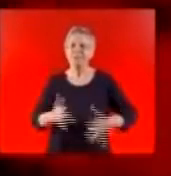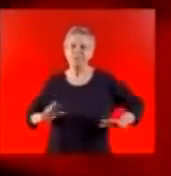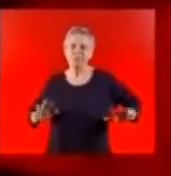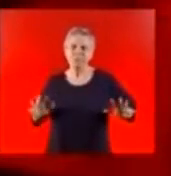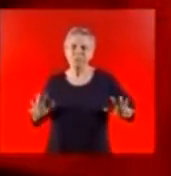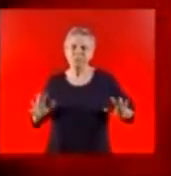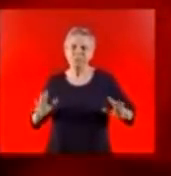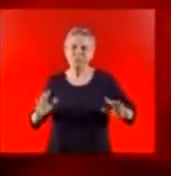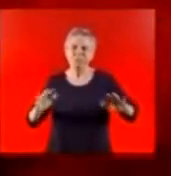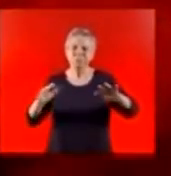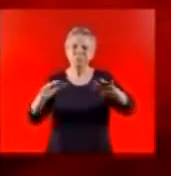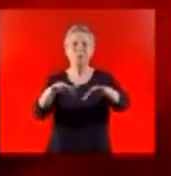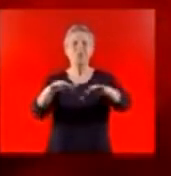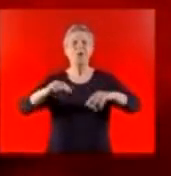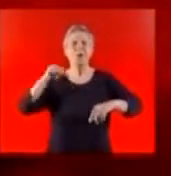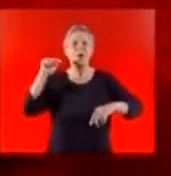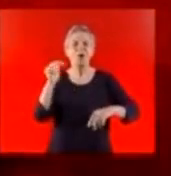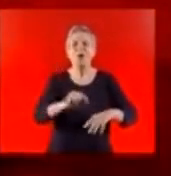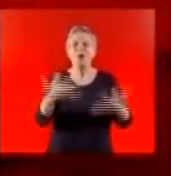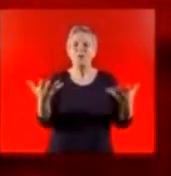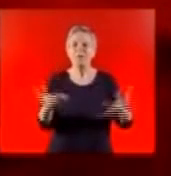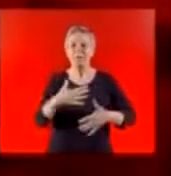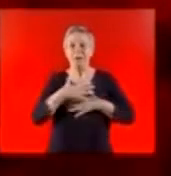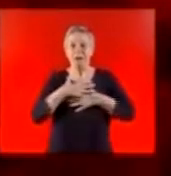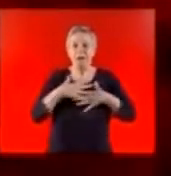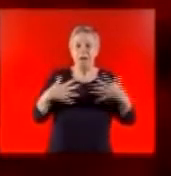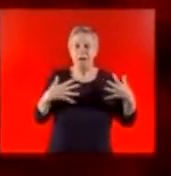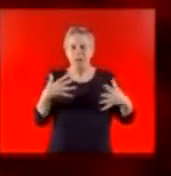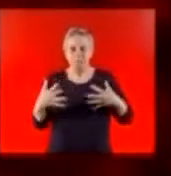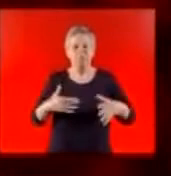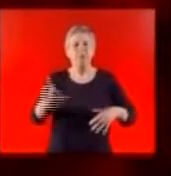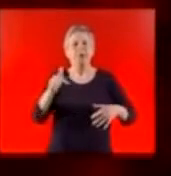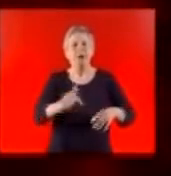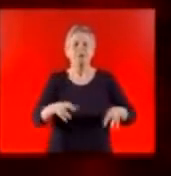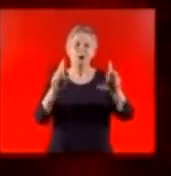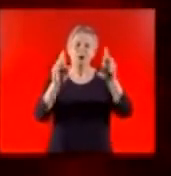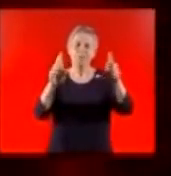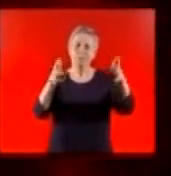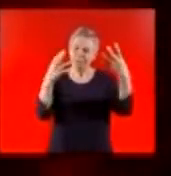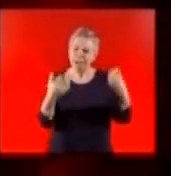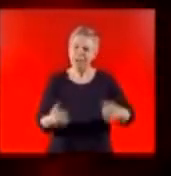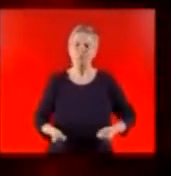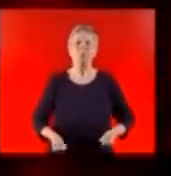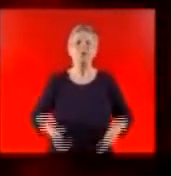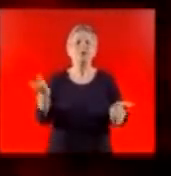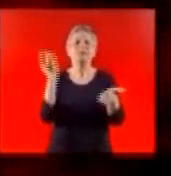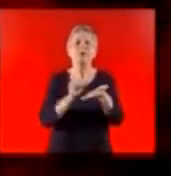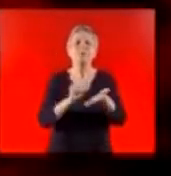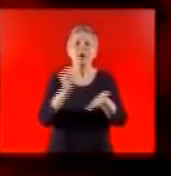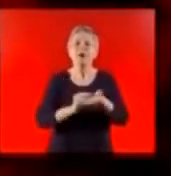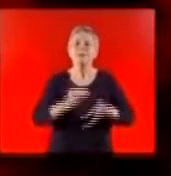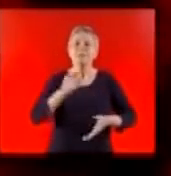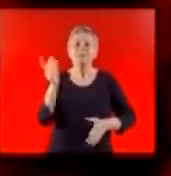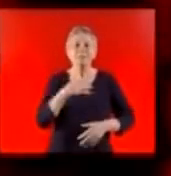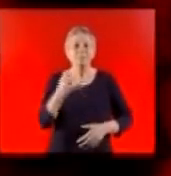το συνέδριο έρχεται να επεξεργαστεί και να επιβεβαιώσει τον χάρτη της διαδρομής προς την ήττα της κυβέρνησης Μητσοτάκη, την ανάδειξη του ΣΥΡΙΖΑ σε